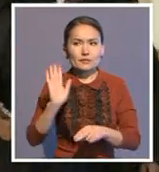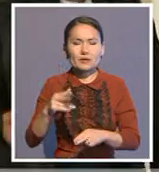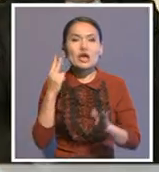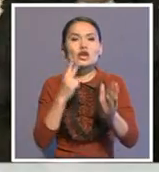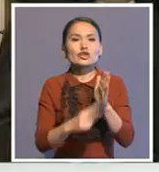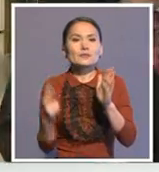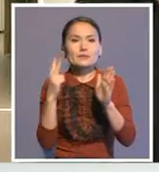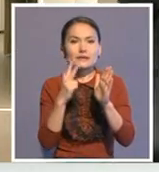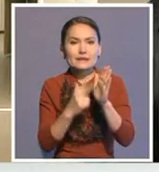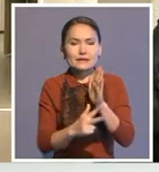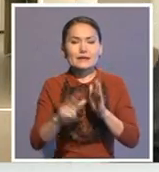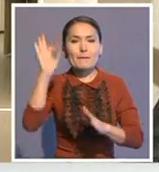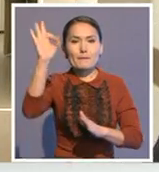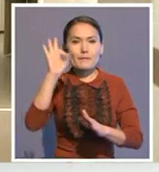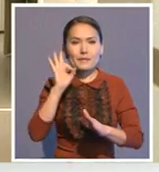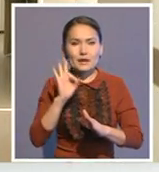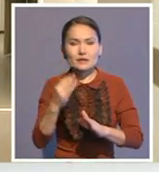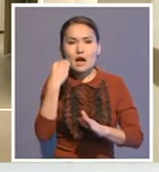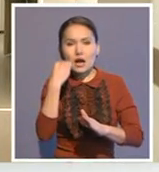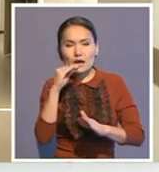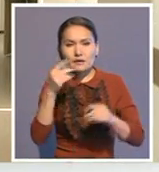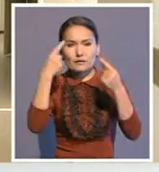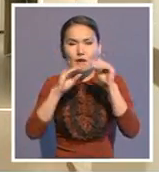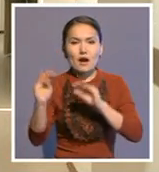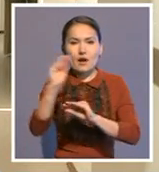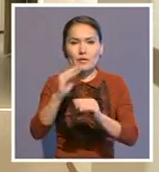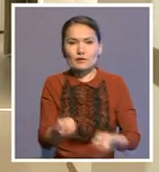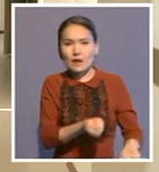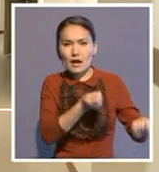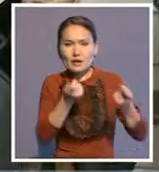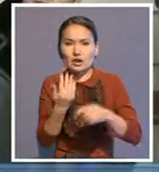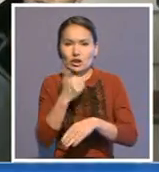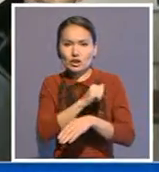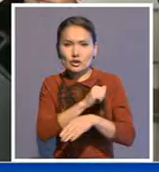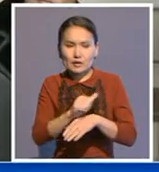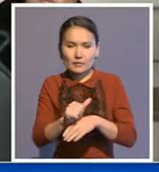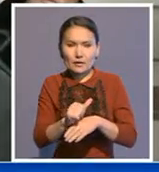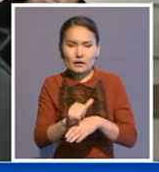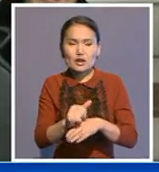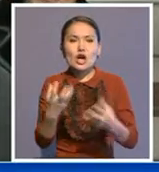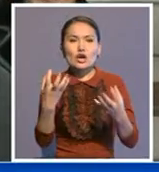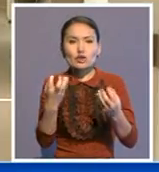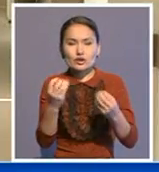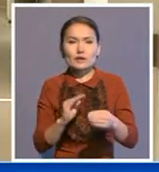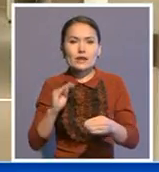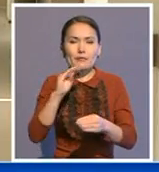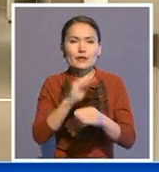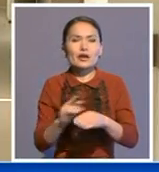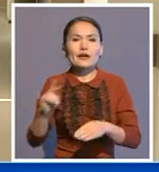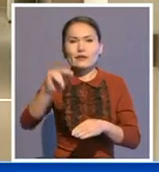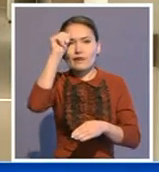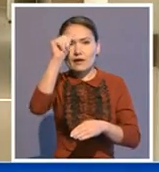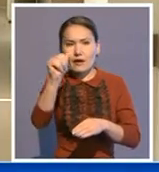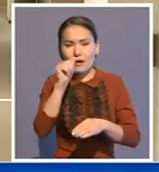70-80% оборудованиелері келді. Қалғандары январьдың басында толық келеді.